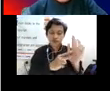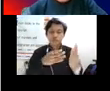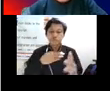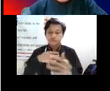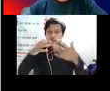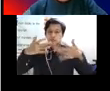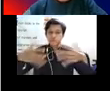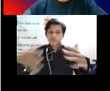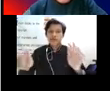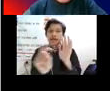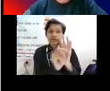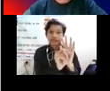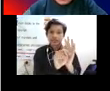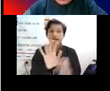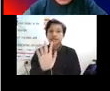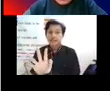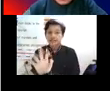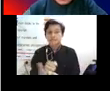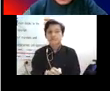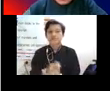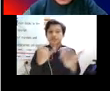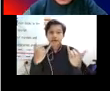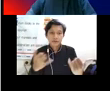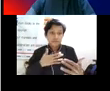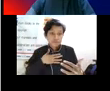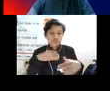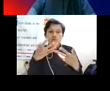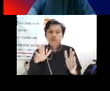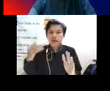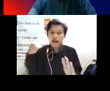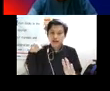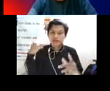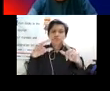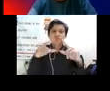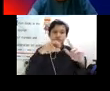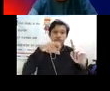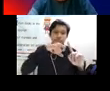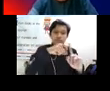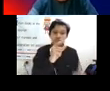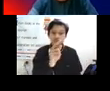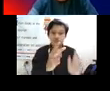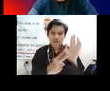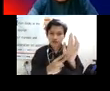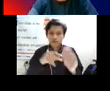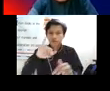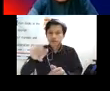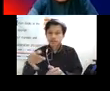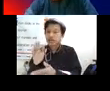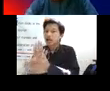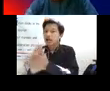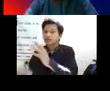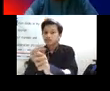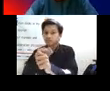saya sudah mempunyai akun ini tinggal login saja ketikkan nama